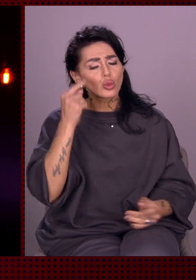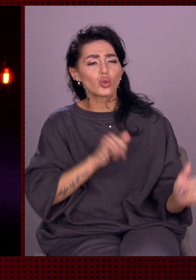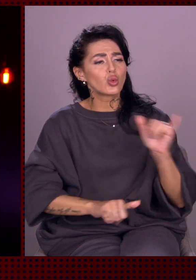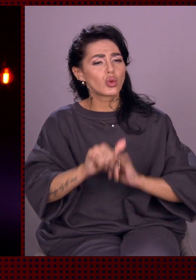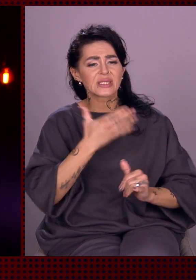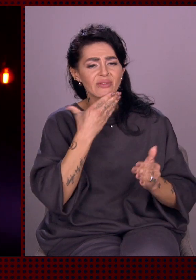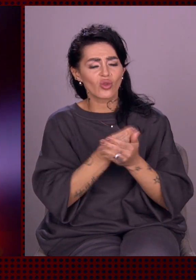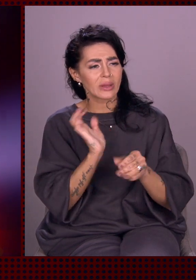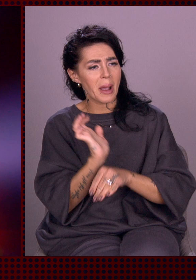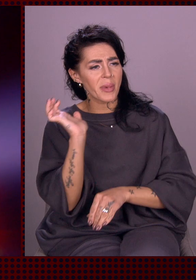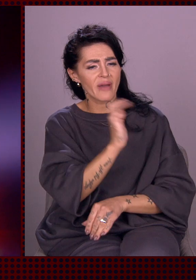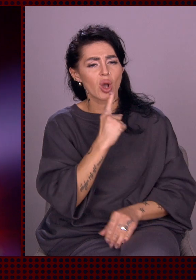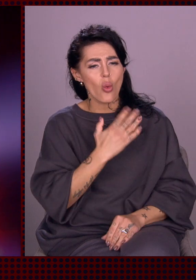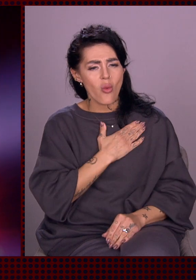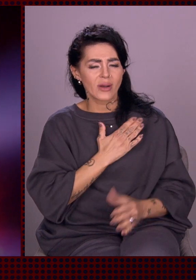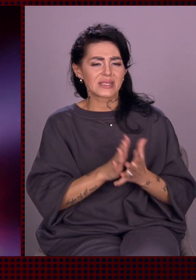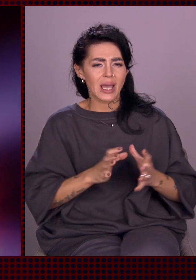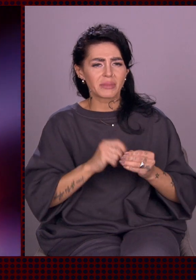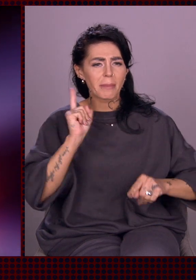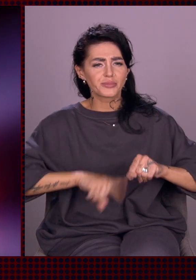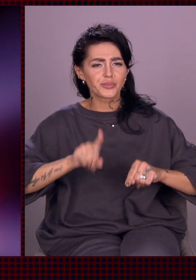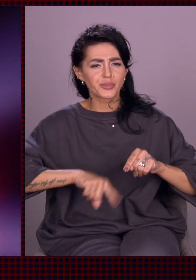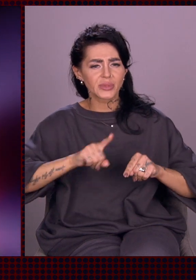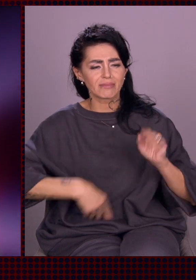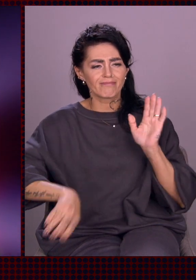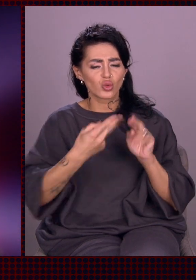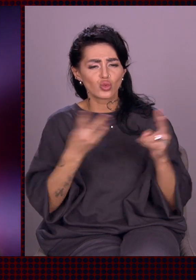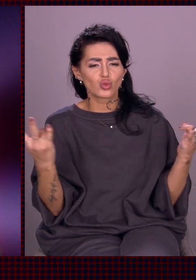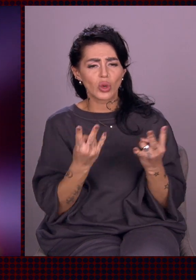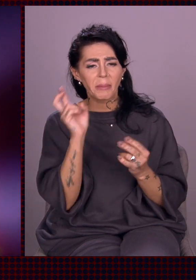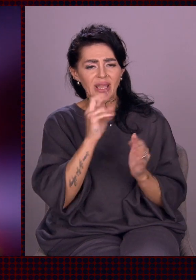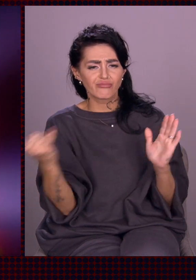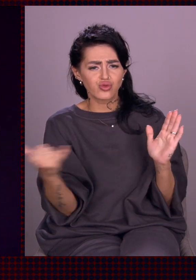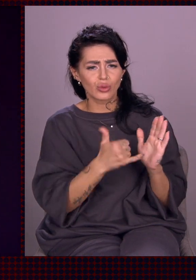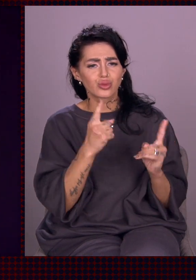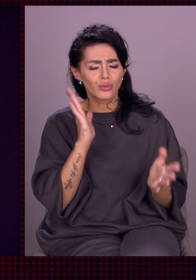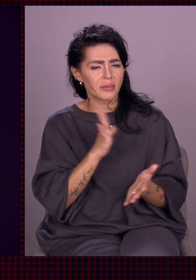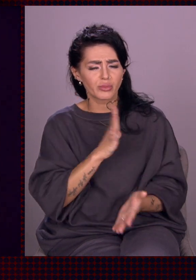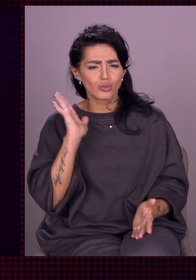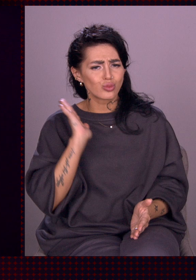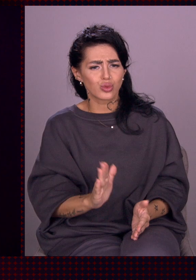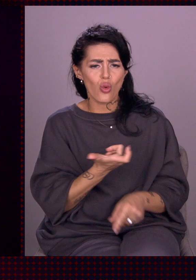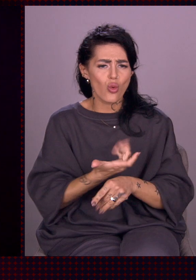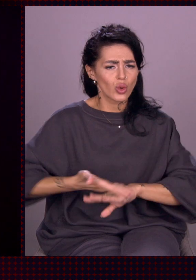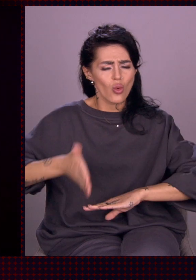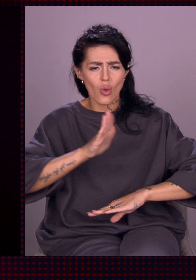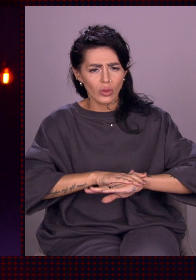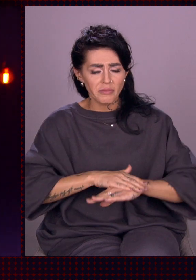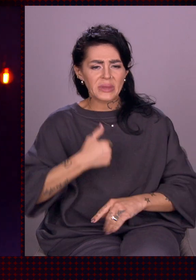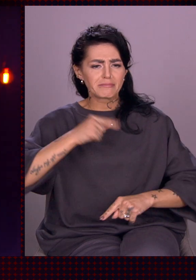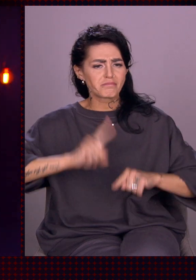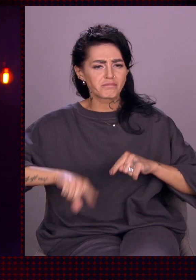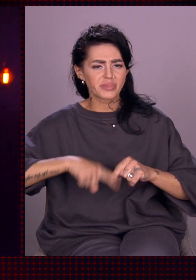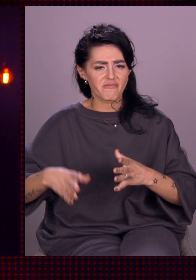своїх рідних, свою кохану. Пензлюй зразу заправляти машини, тому що страшенний ж тоді колапс був. Ми з братом їдемо купувати продукти.